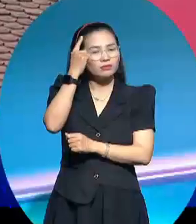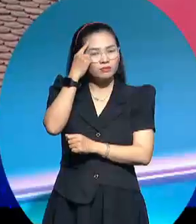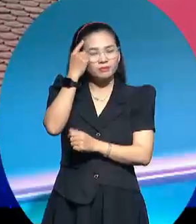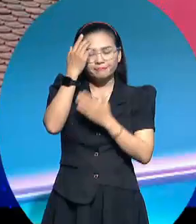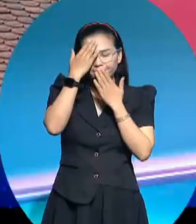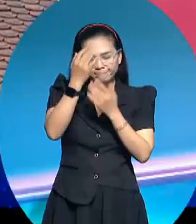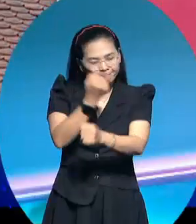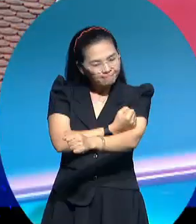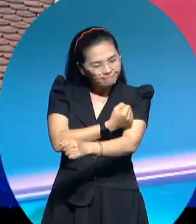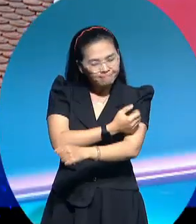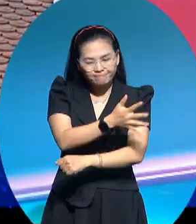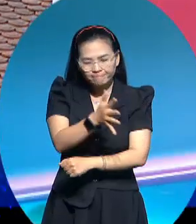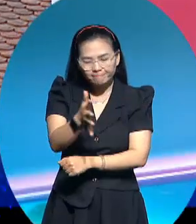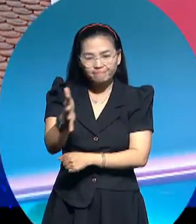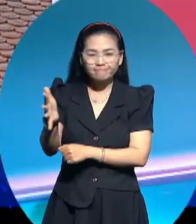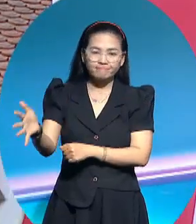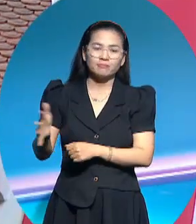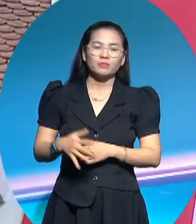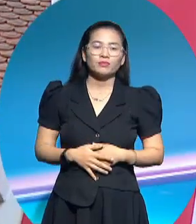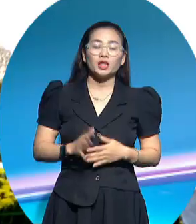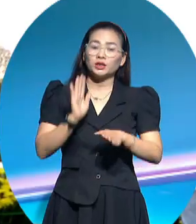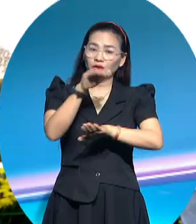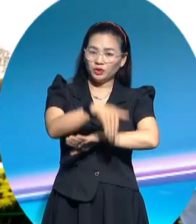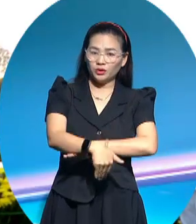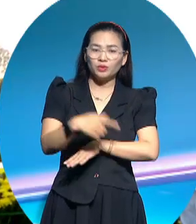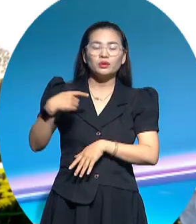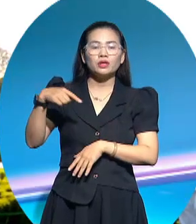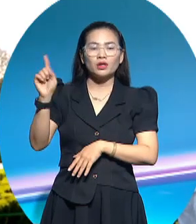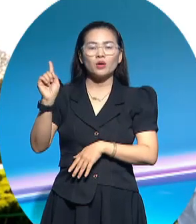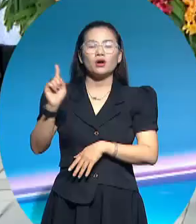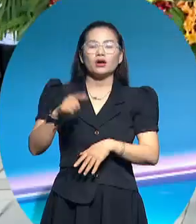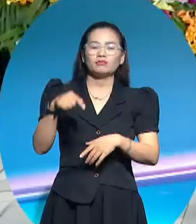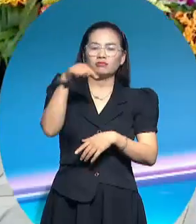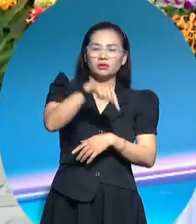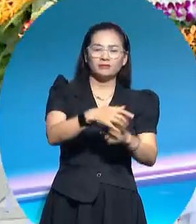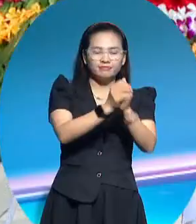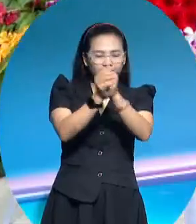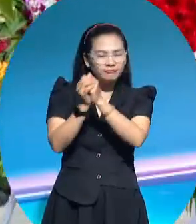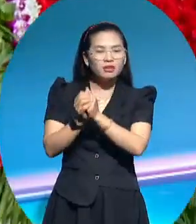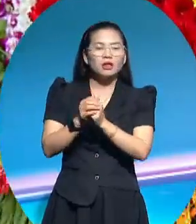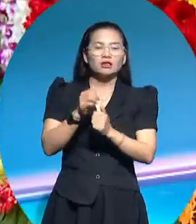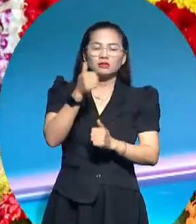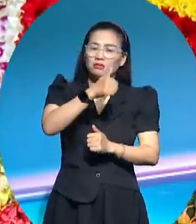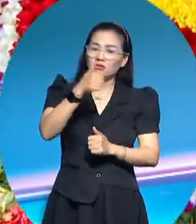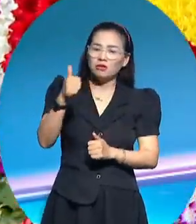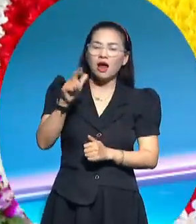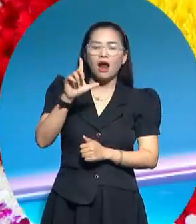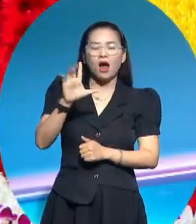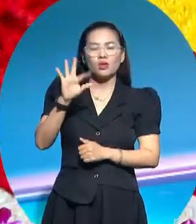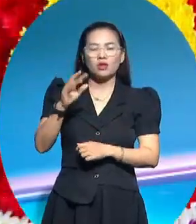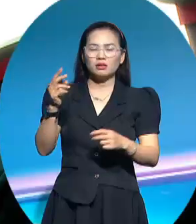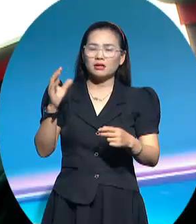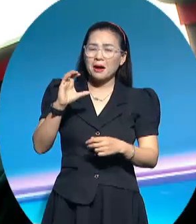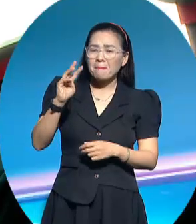ngày đoàn cũng đã đến viếng dân hoa dân Hương tri ân các thế hệ lãnh đạo các bậc Lão thành cách mạng đã có những cống hiến to